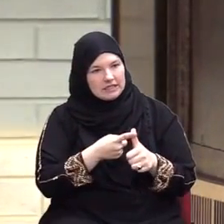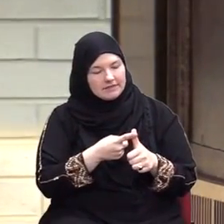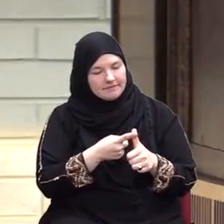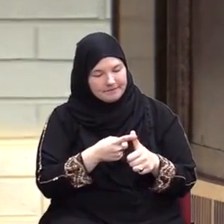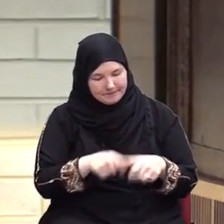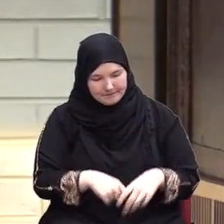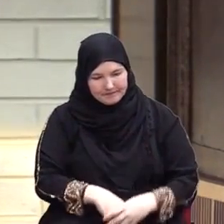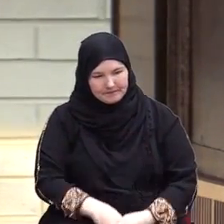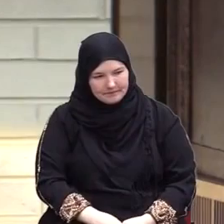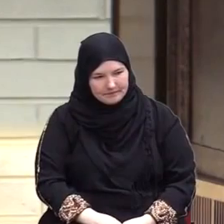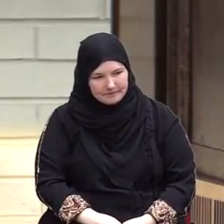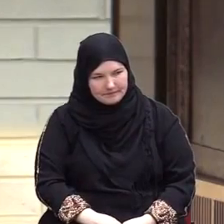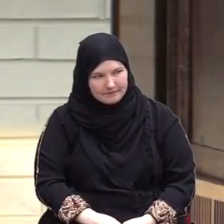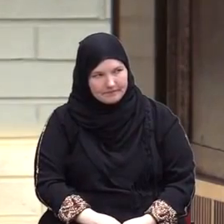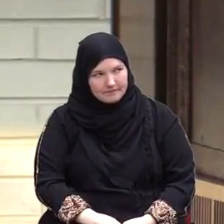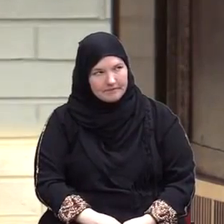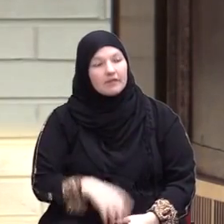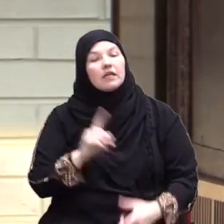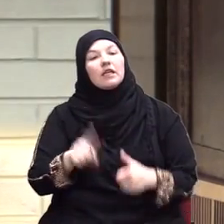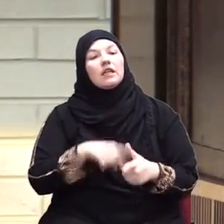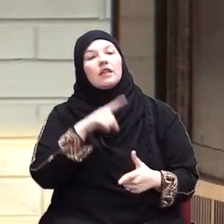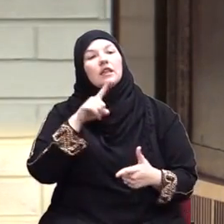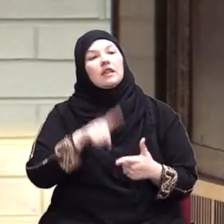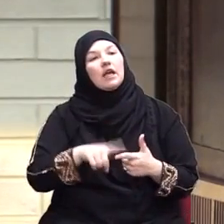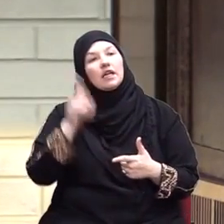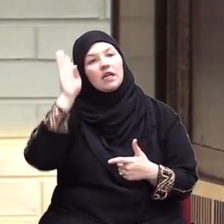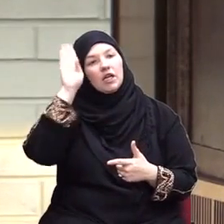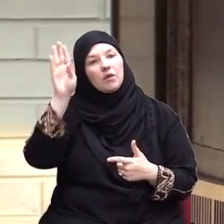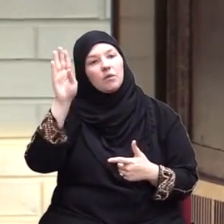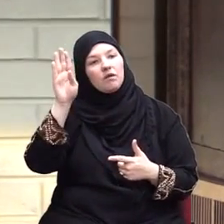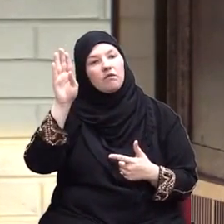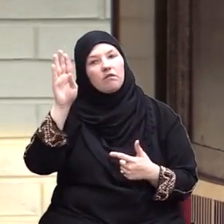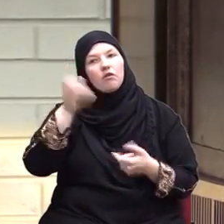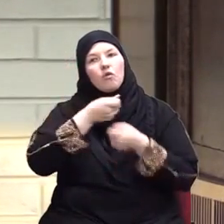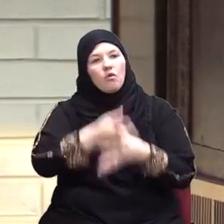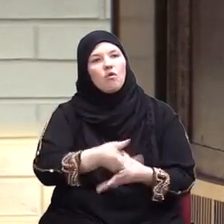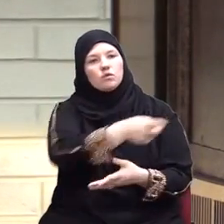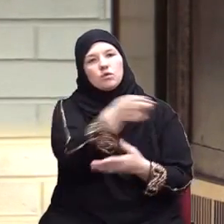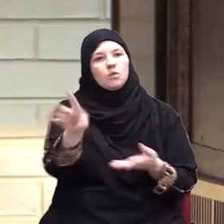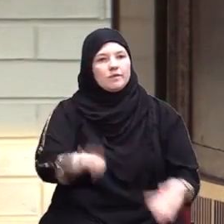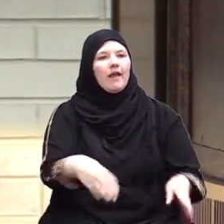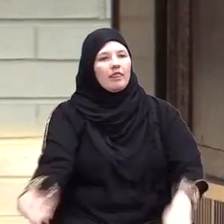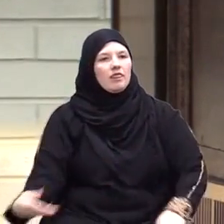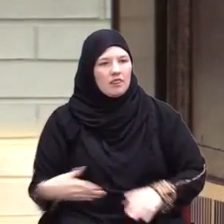beginning. ثُمَّ يُمِيتُكُمْ. Then he will put you to death.